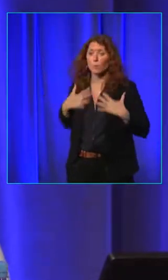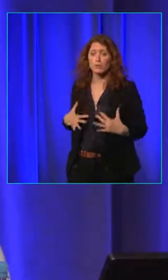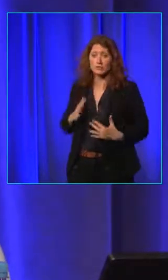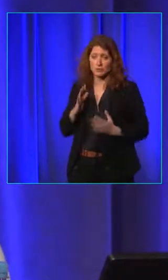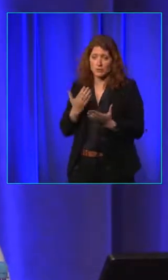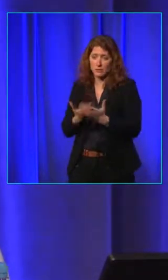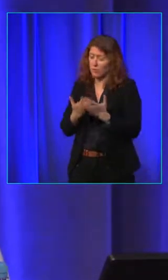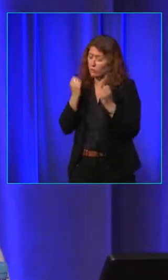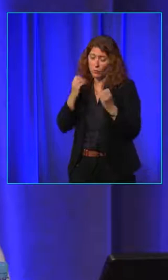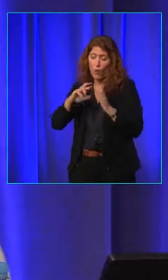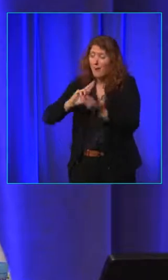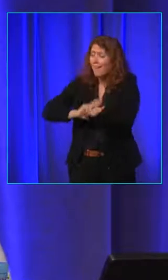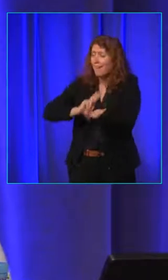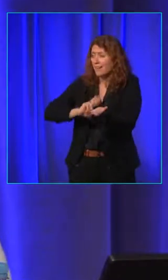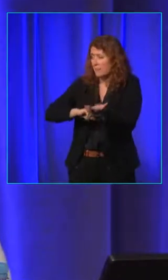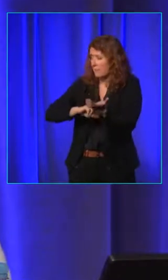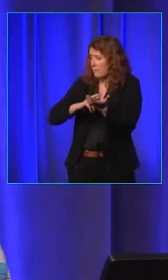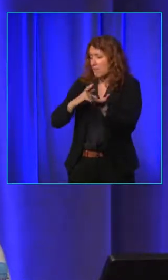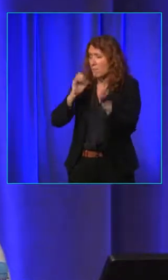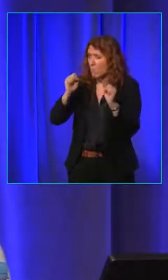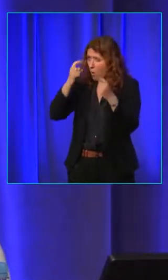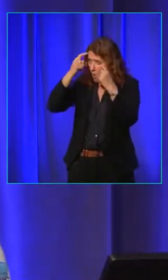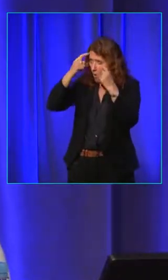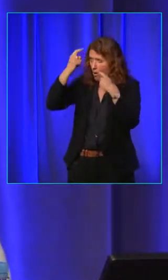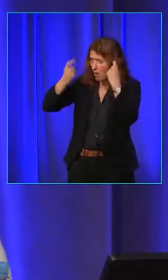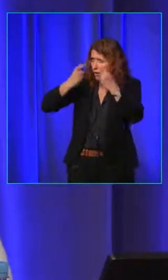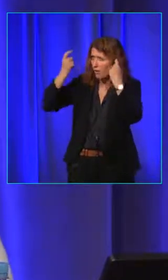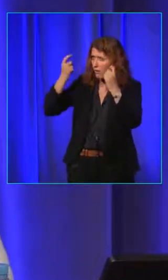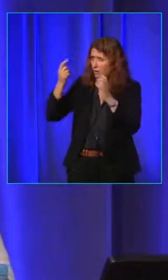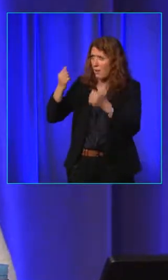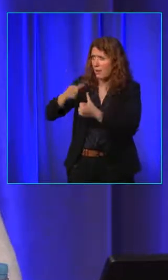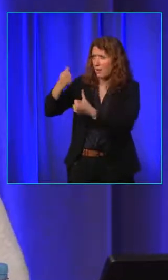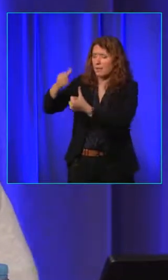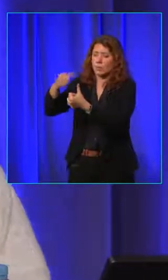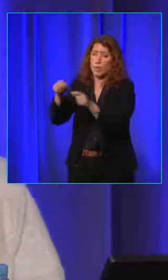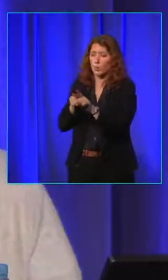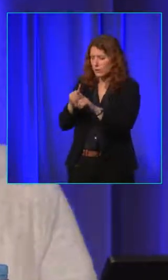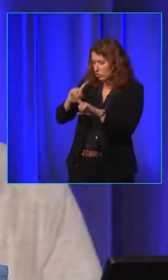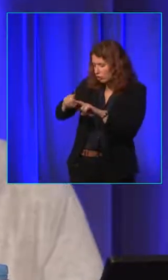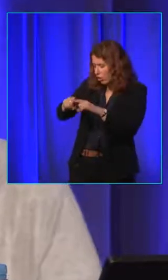variations de rythme et les temps forts. Voilà.